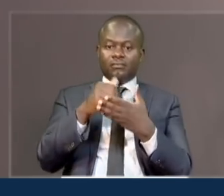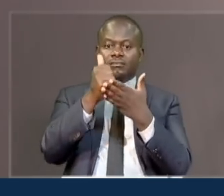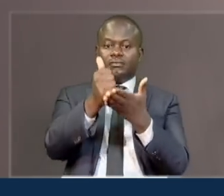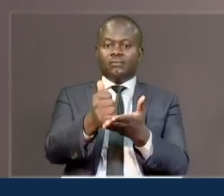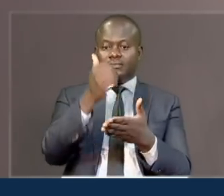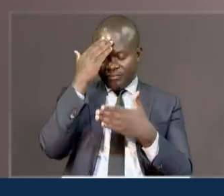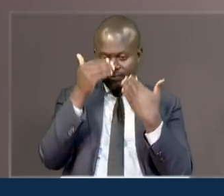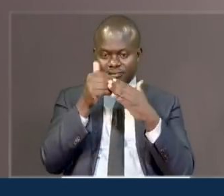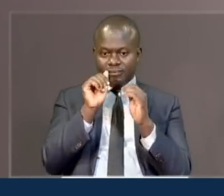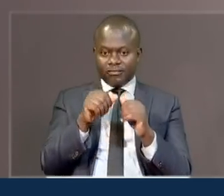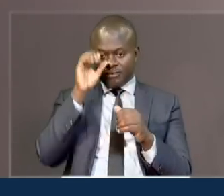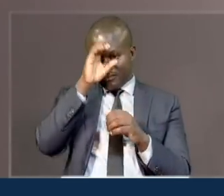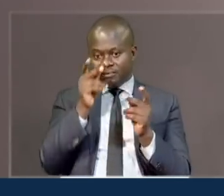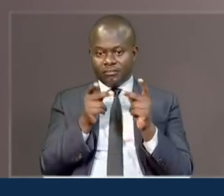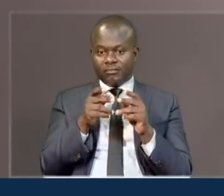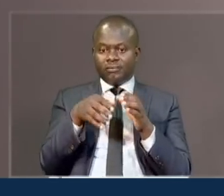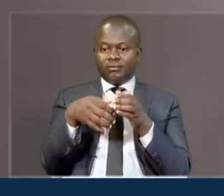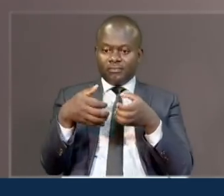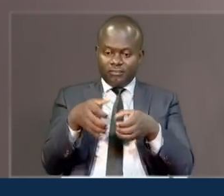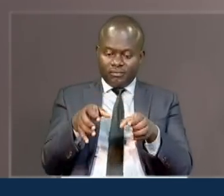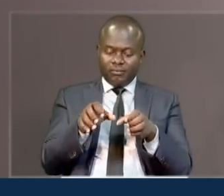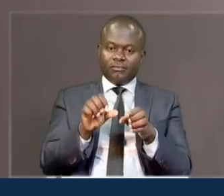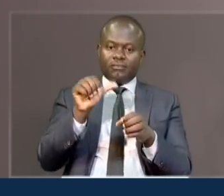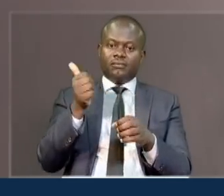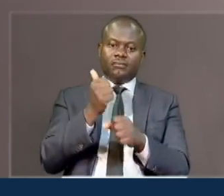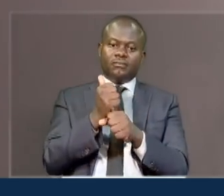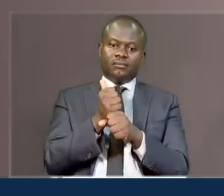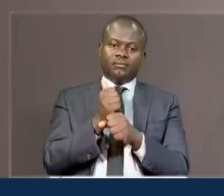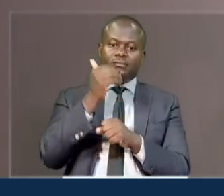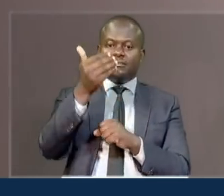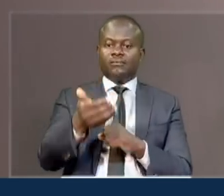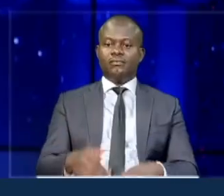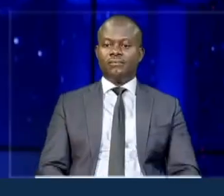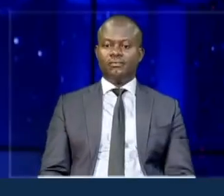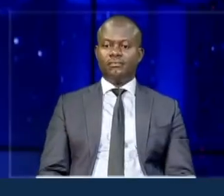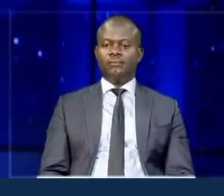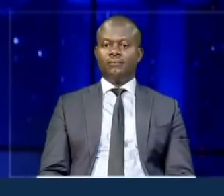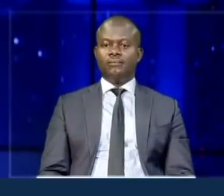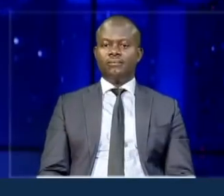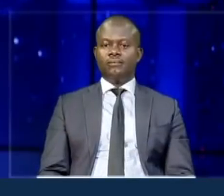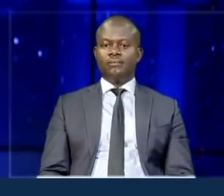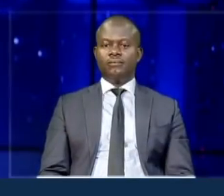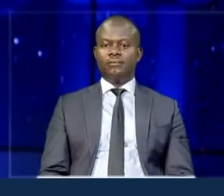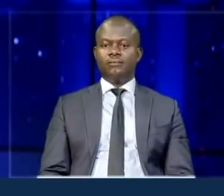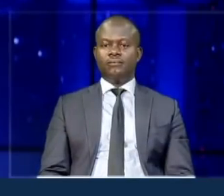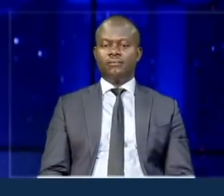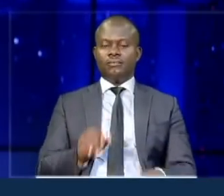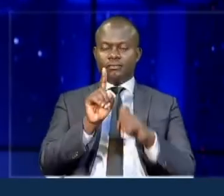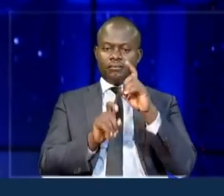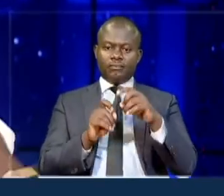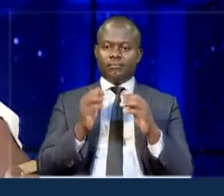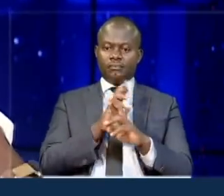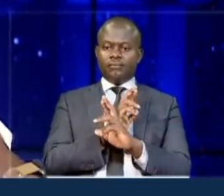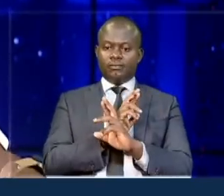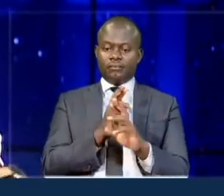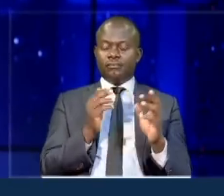kubafasha kugira ngo tubashakiraho kwitumira noneho ibindi bizakorwa nyuma nabo bizamini by'isano y'amaraso